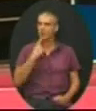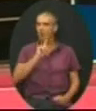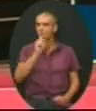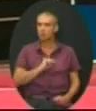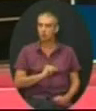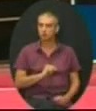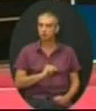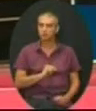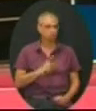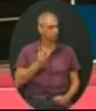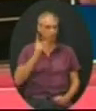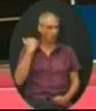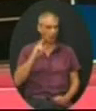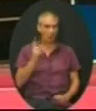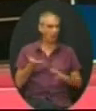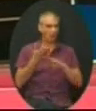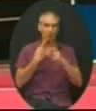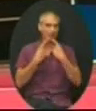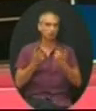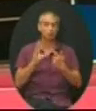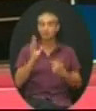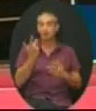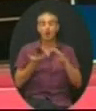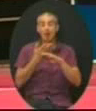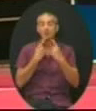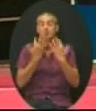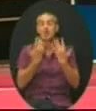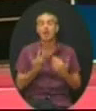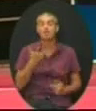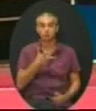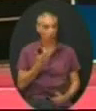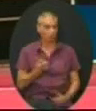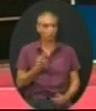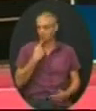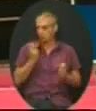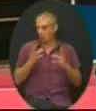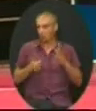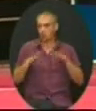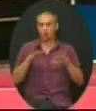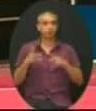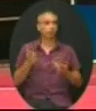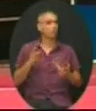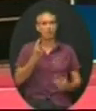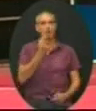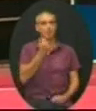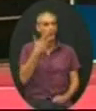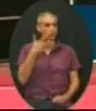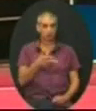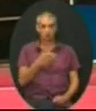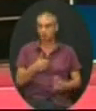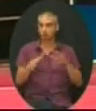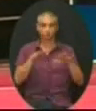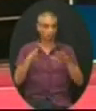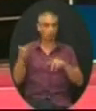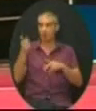את זה. אף פעם זה לא היה, לא עלה לדיון. מה שעלה לדיון זה מספר הצוללות. נו, זה... אז אוקיי, לראש הממשלה... כמה עולה כל צוללת? לראש הממשלה